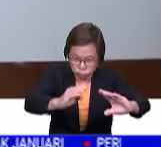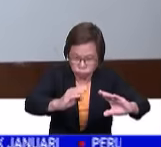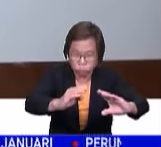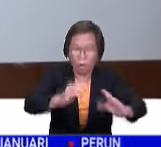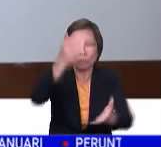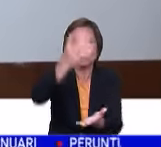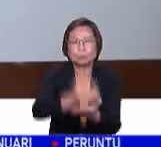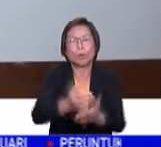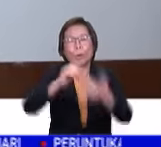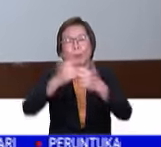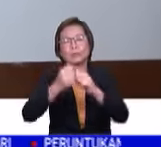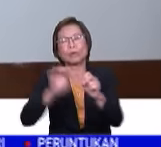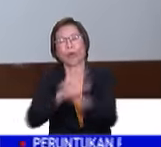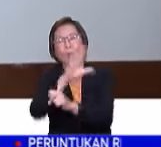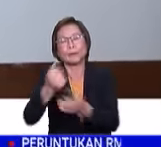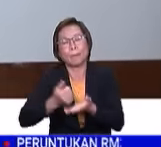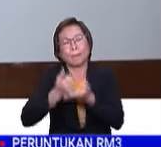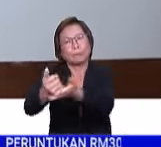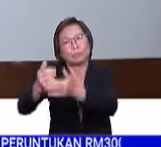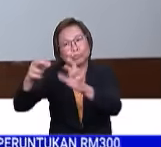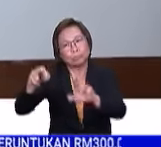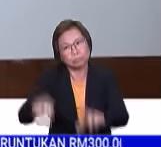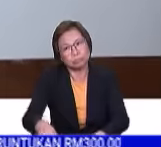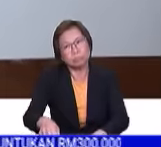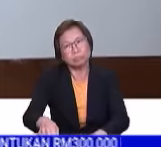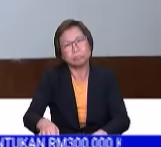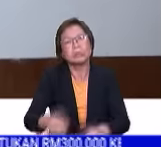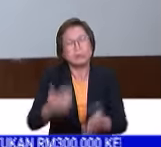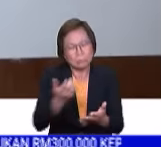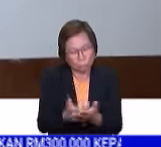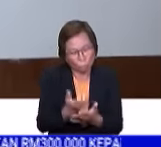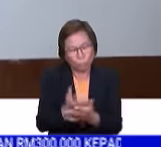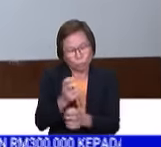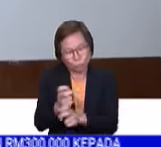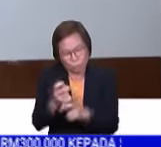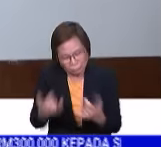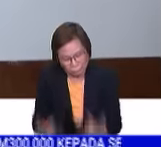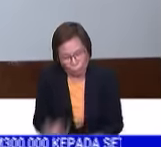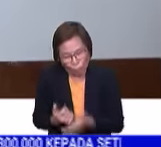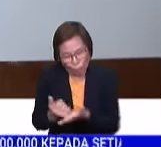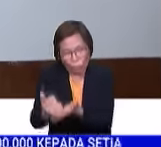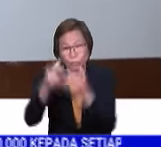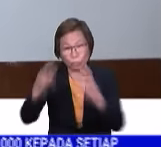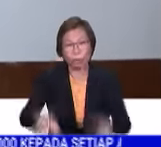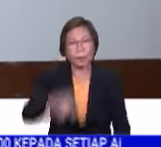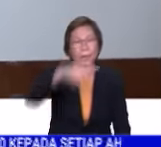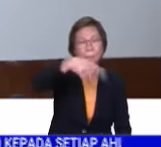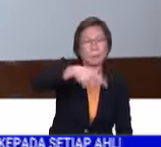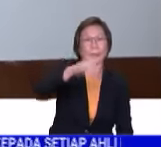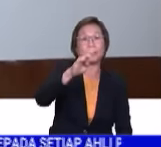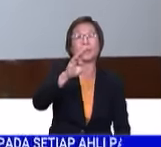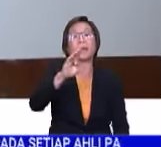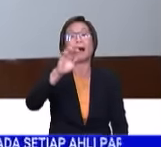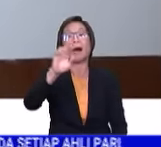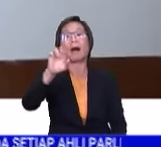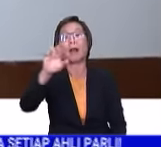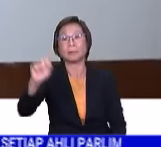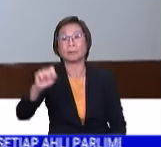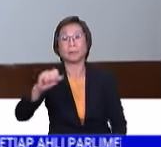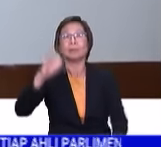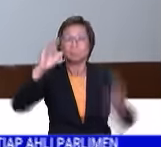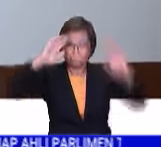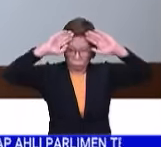menangani masalah COVID dan bantu kepada rakyat dalam keadaan ekonomi yang susah ini. Jadi bagi PBRS, itulah yang kita akan bagi